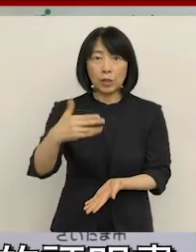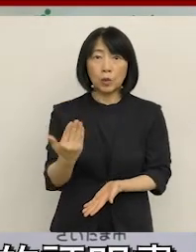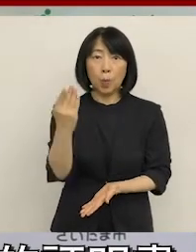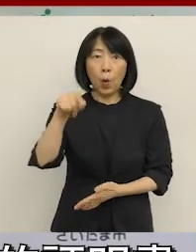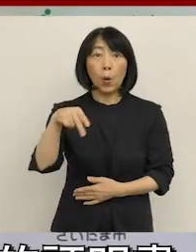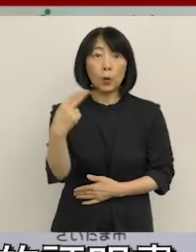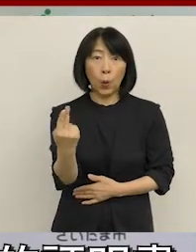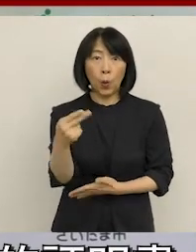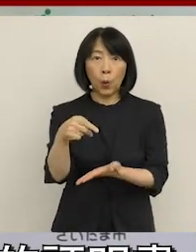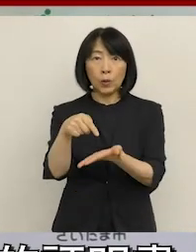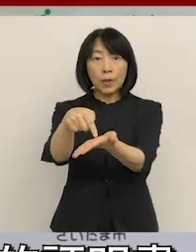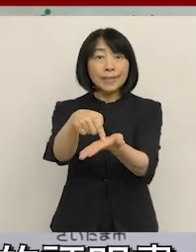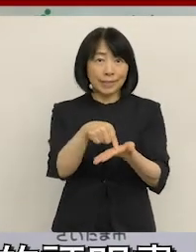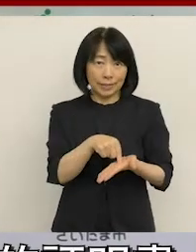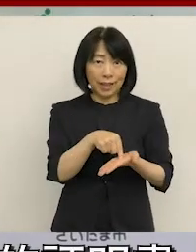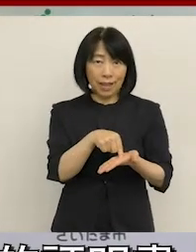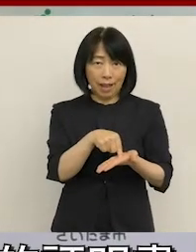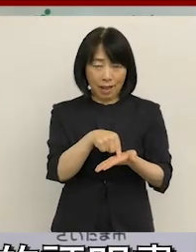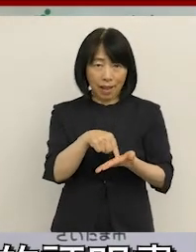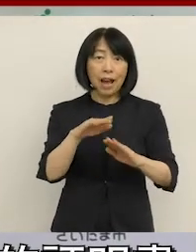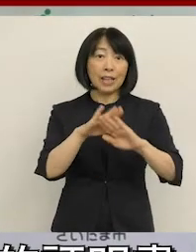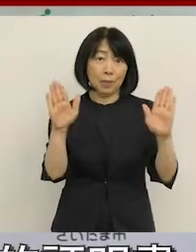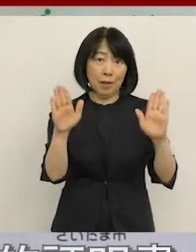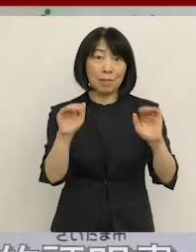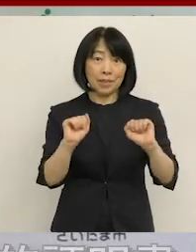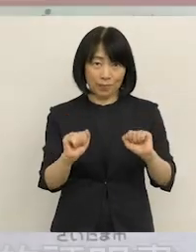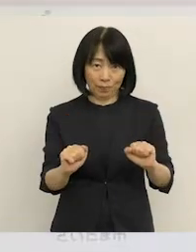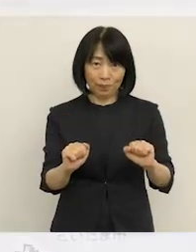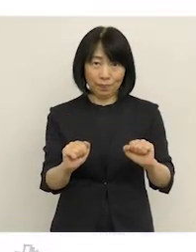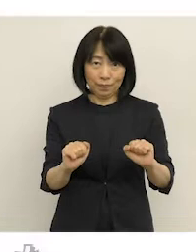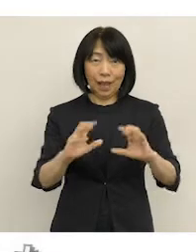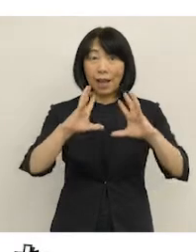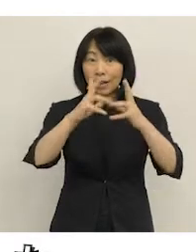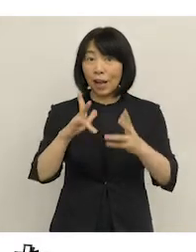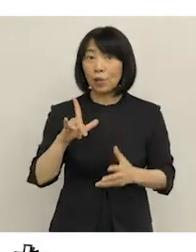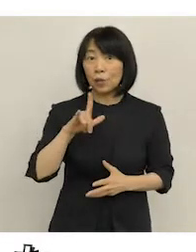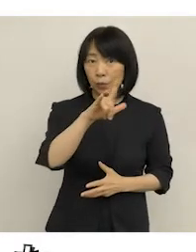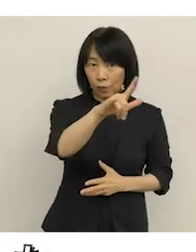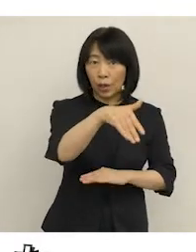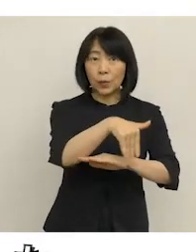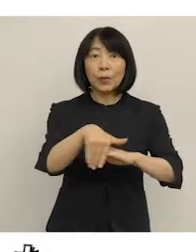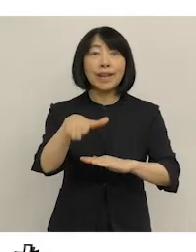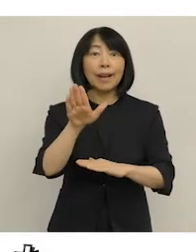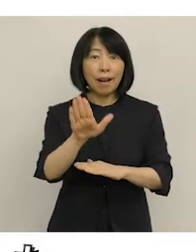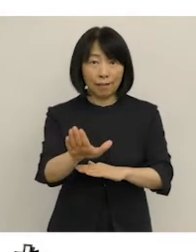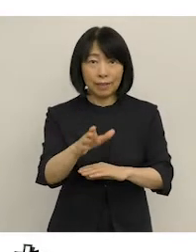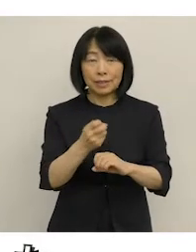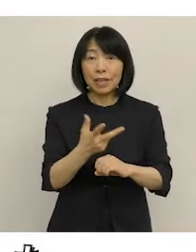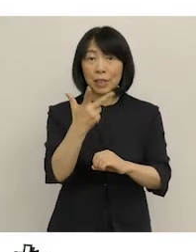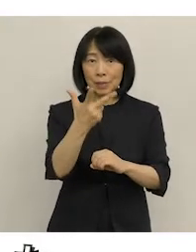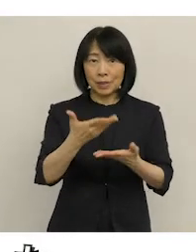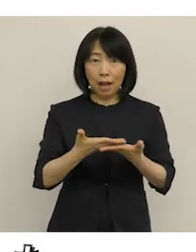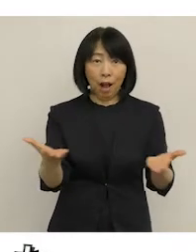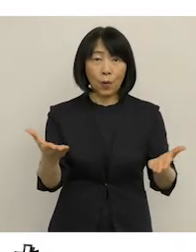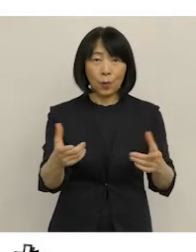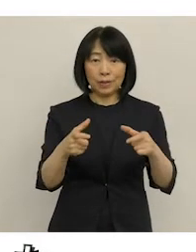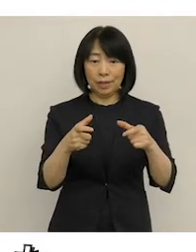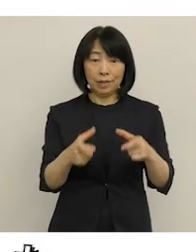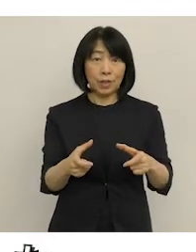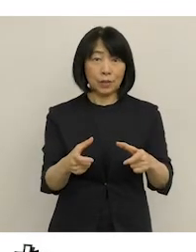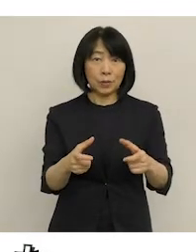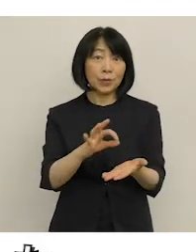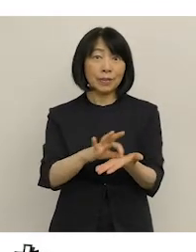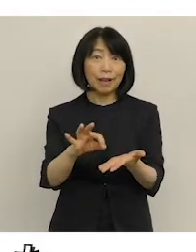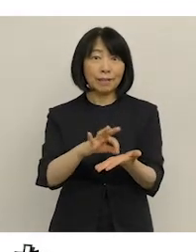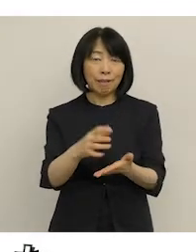クチンパスポートの申請の受付を開始します。海外への渡航予定があり、本市で発行